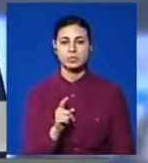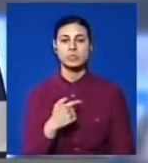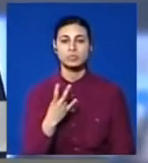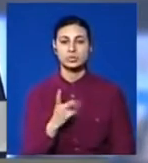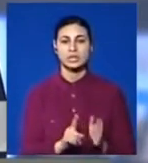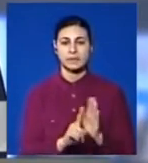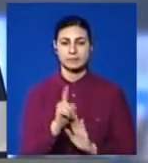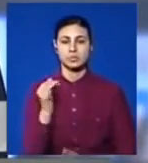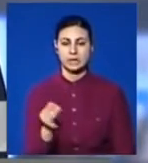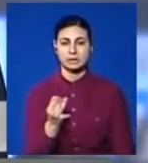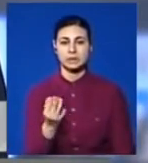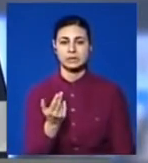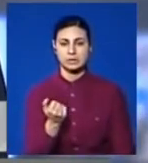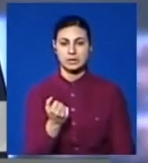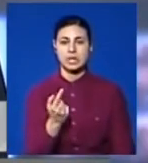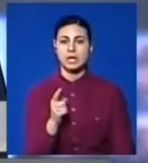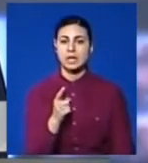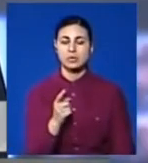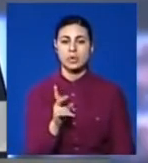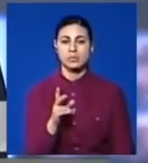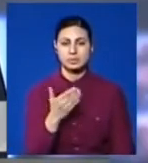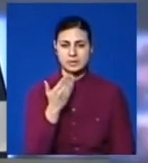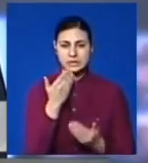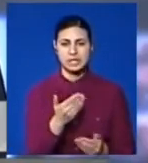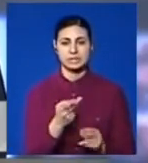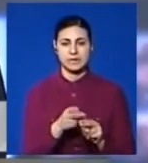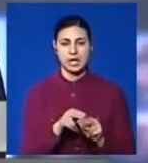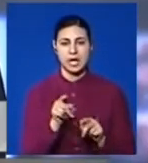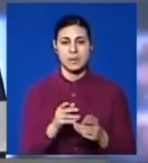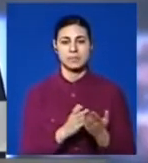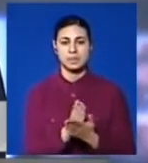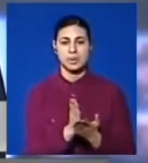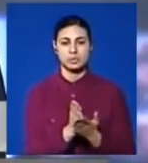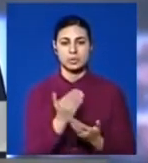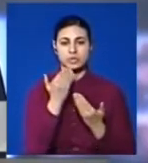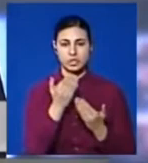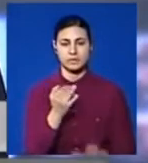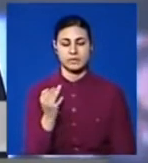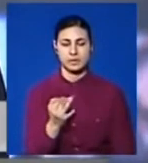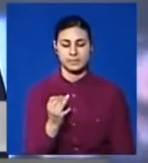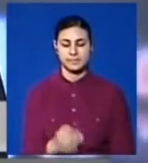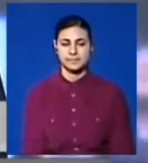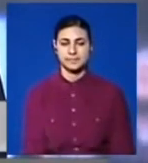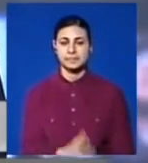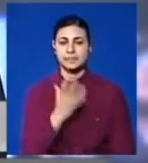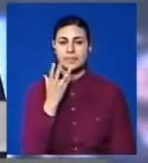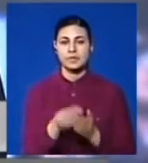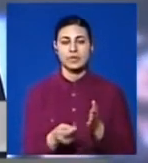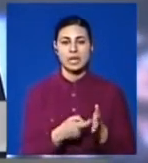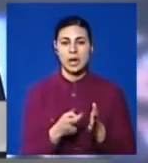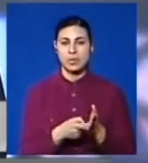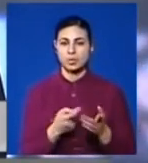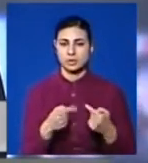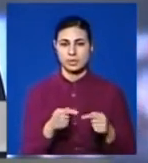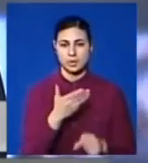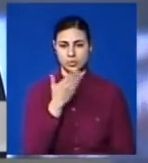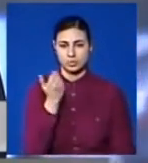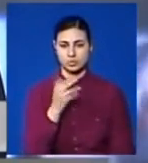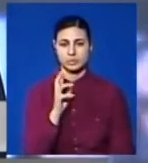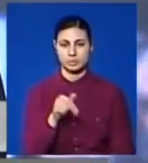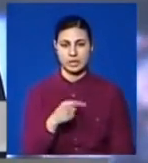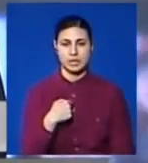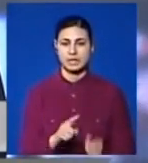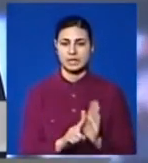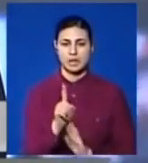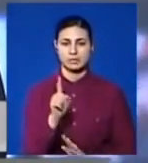დავიწყოთ დაინტერესება? რატომ არ უნდა დავსვათ სწორედ ამ მიმართულებით შეკითხვები? ჩვენ არ ვართ საგამოძიებო ორგანო, რესპუბლიკური პარტია, და რა თქმა უნდა